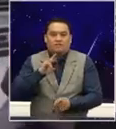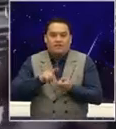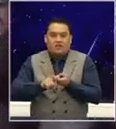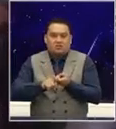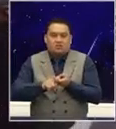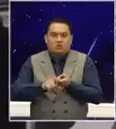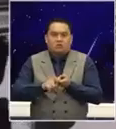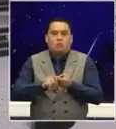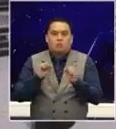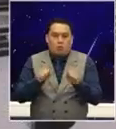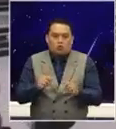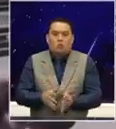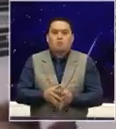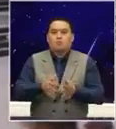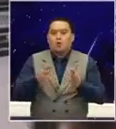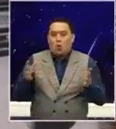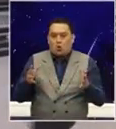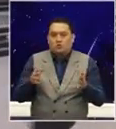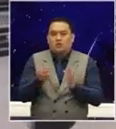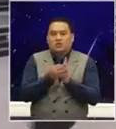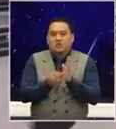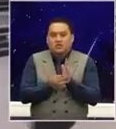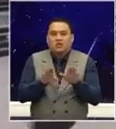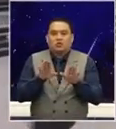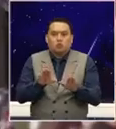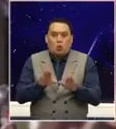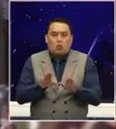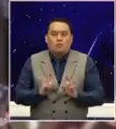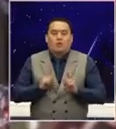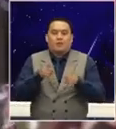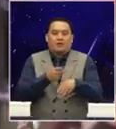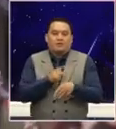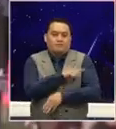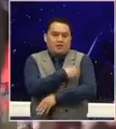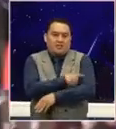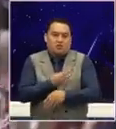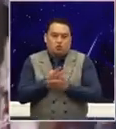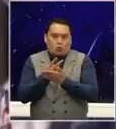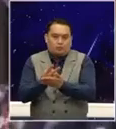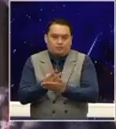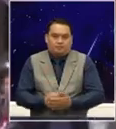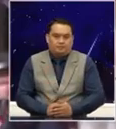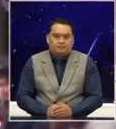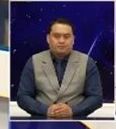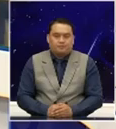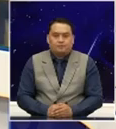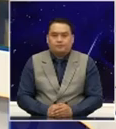инфицированных в действительности может быть больше, так как тесты делают лишь те, кто попал в больницу.